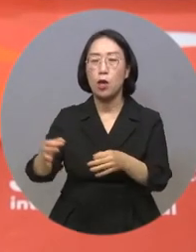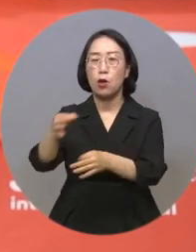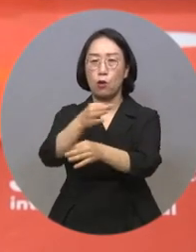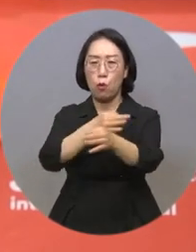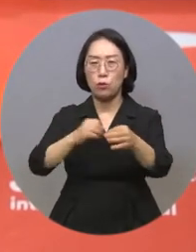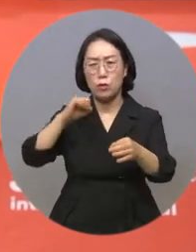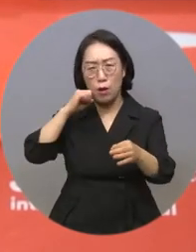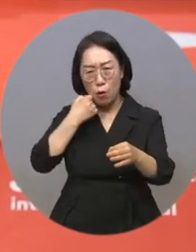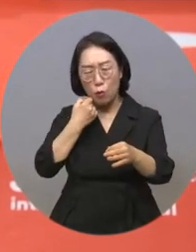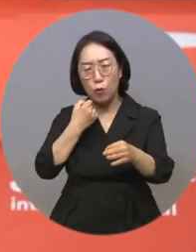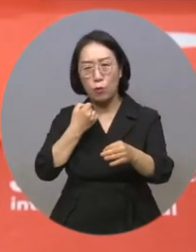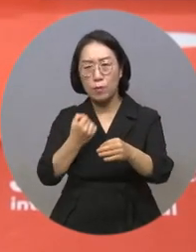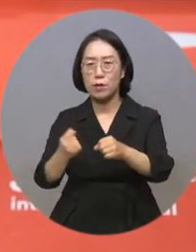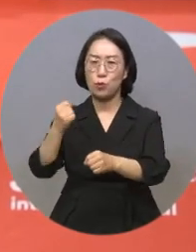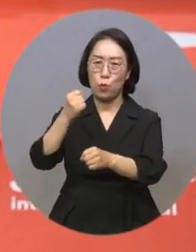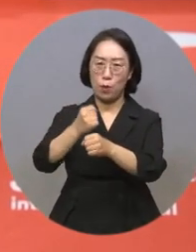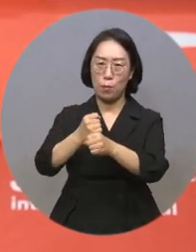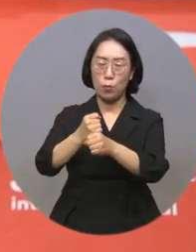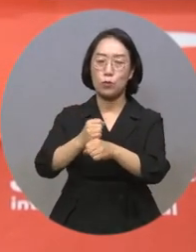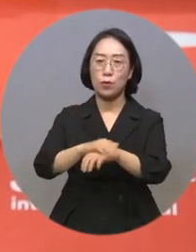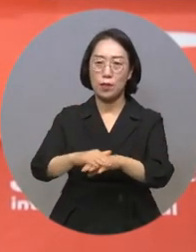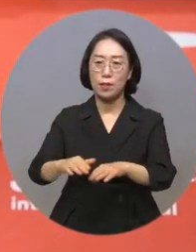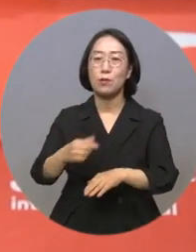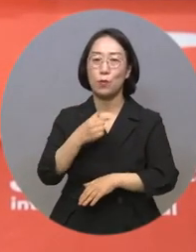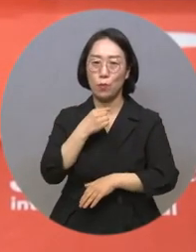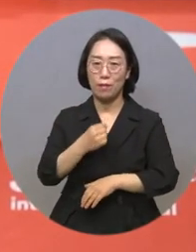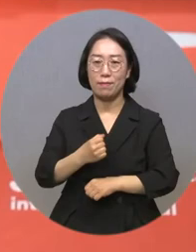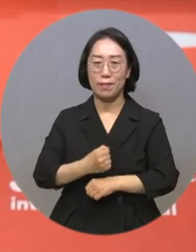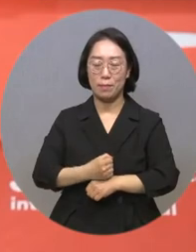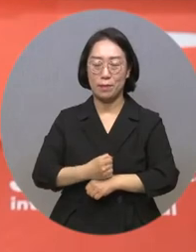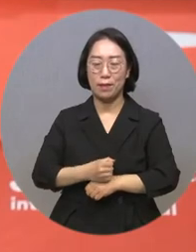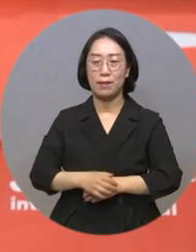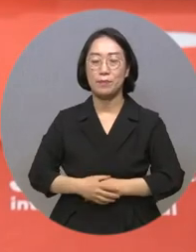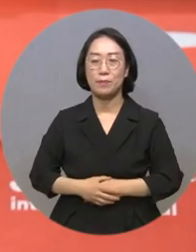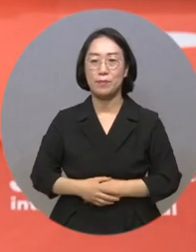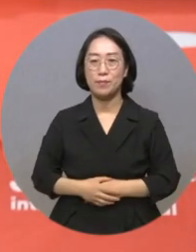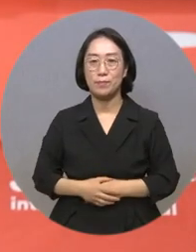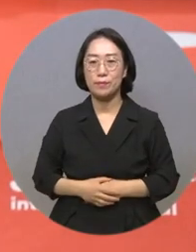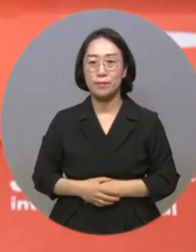다시 살리는 계기가 되길 기대합니다. 복지TV 전북방송 장유진입니다.